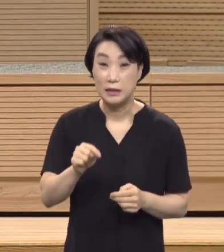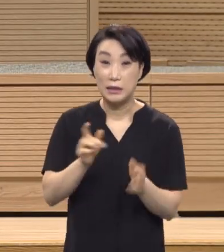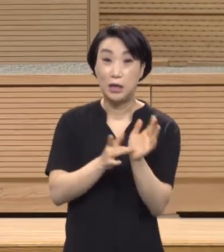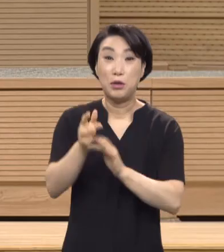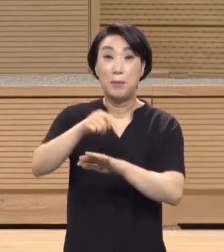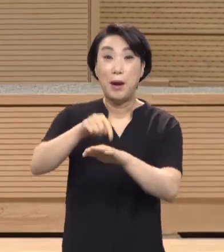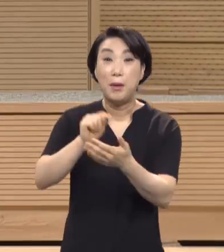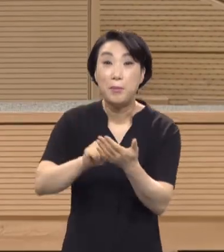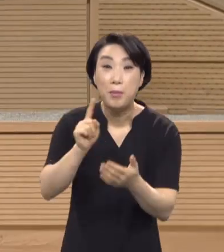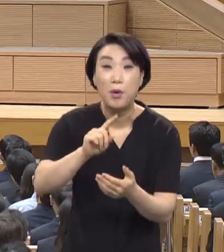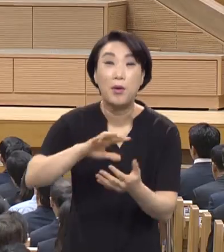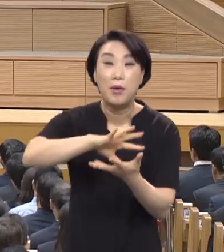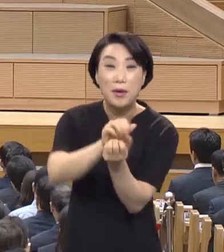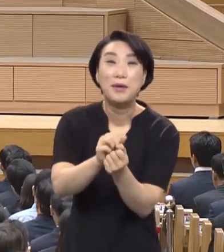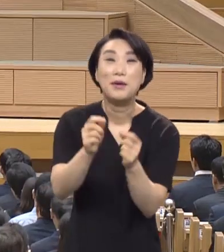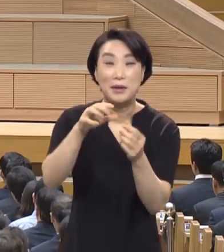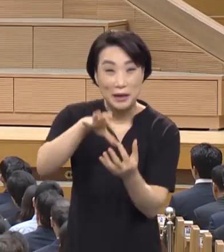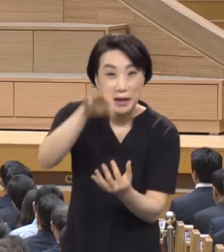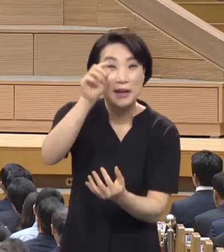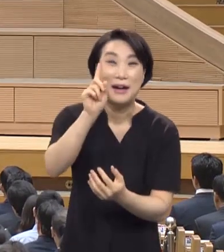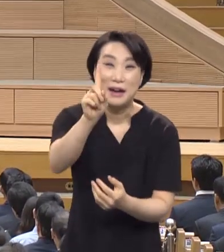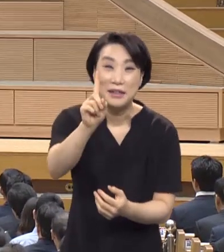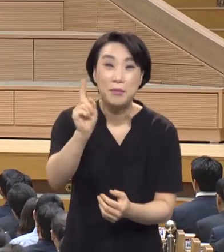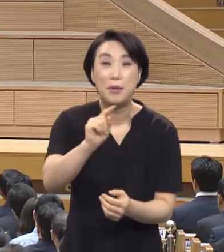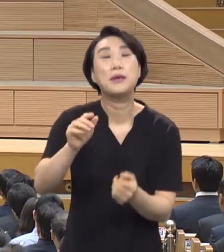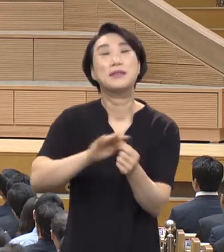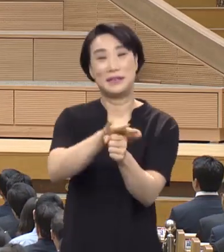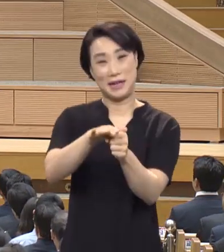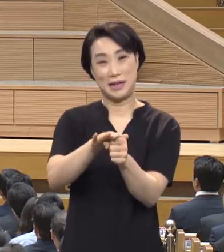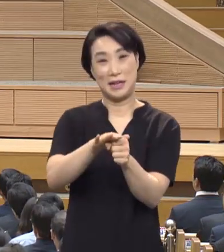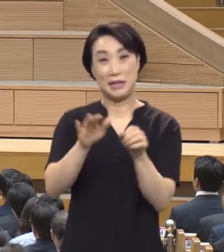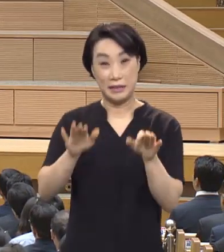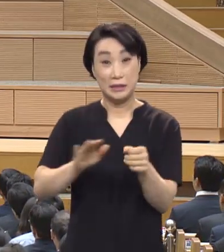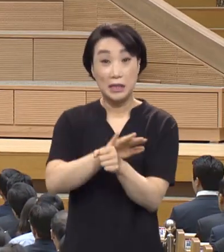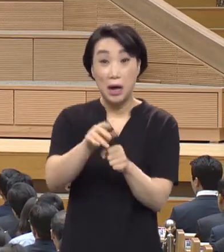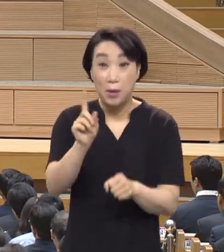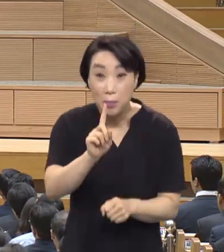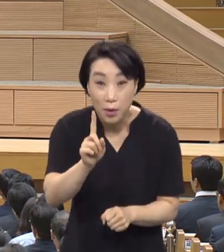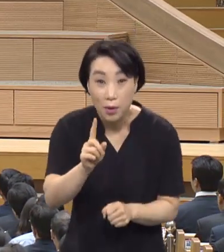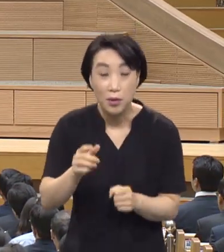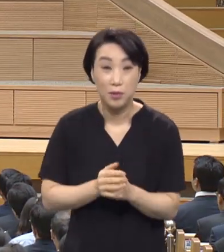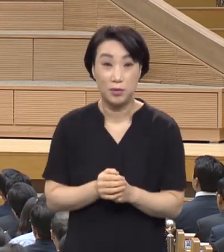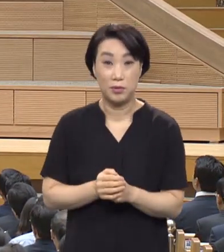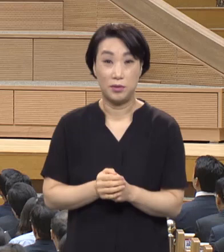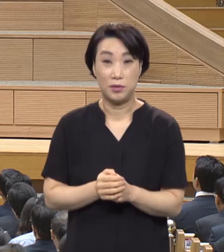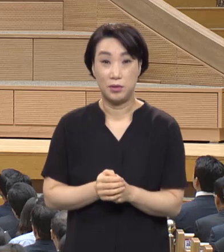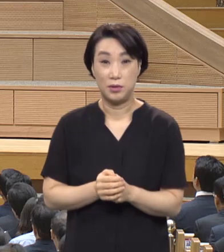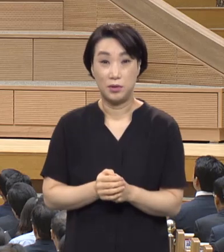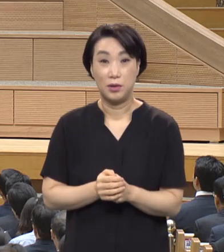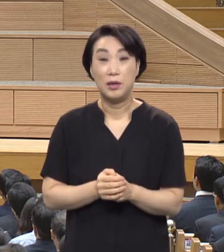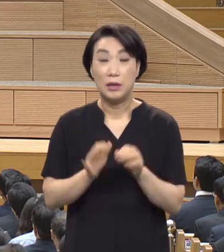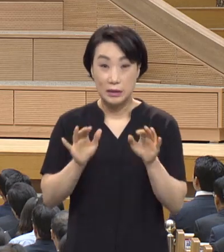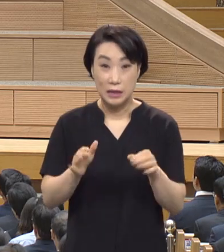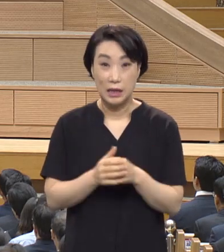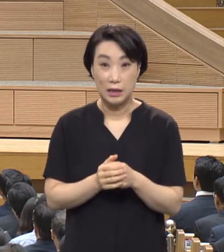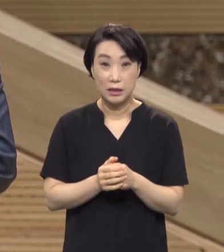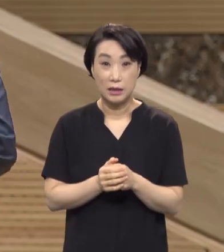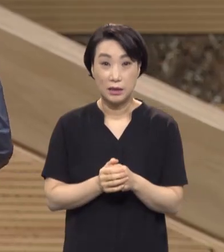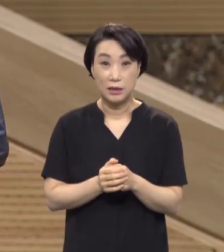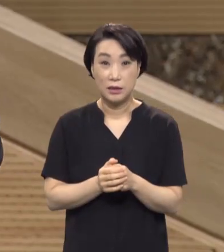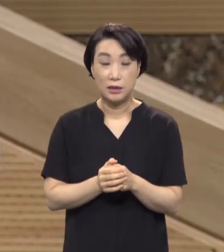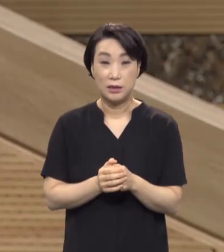사랑인데 사랑은 무엇이냐 하는 걸 말할 때 다시 말해서